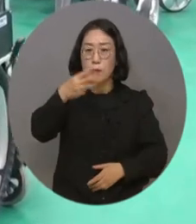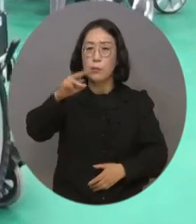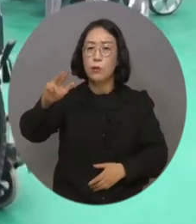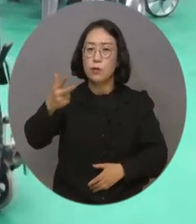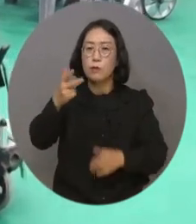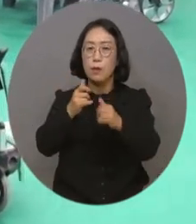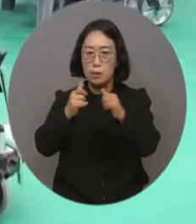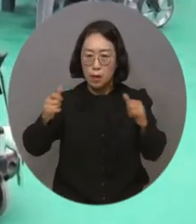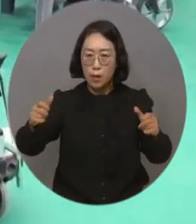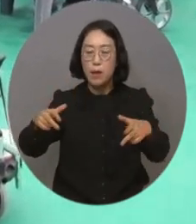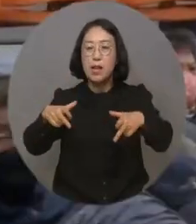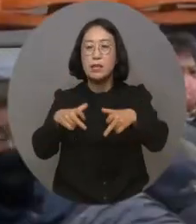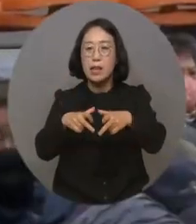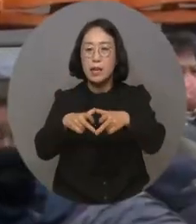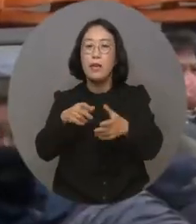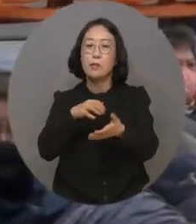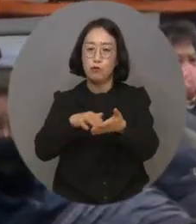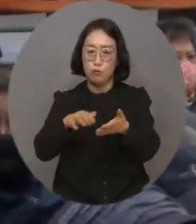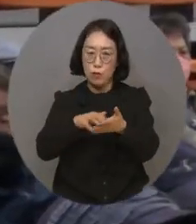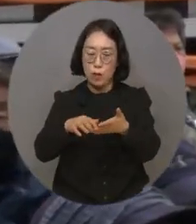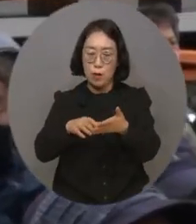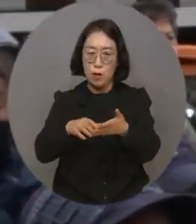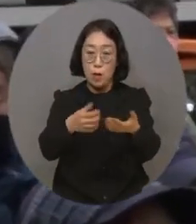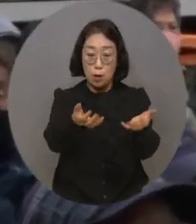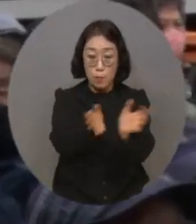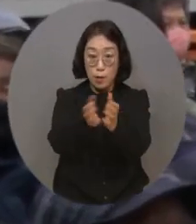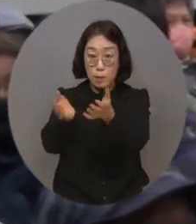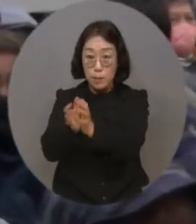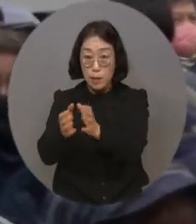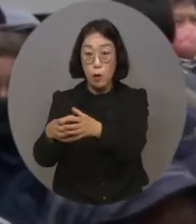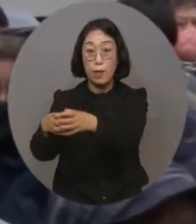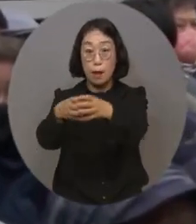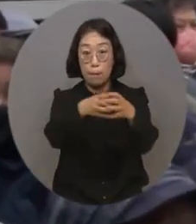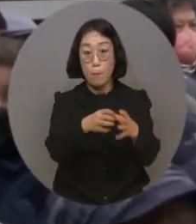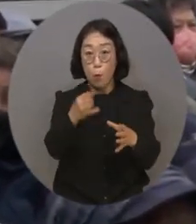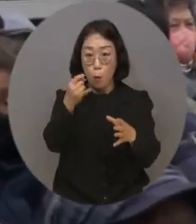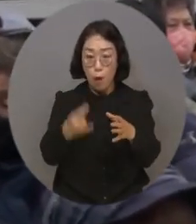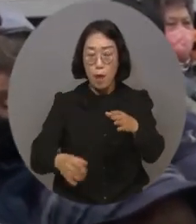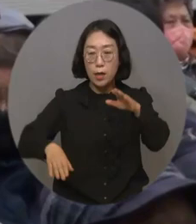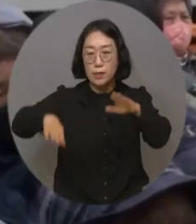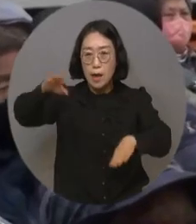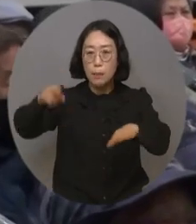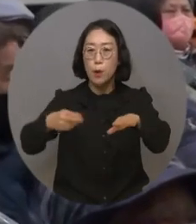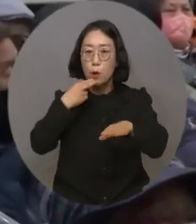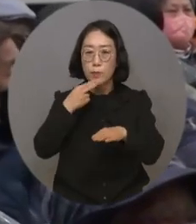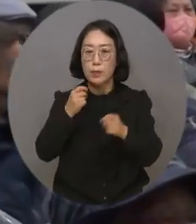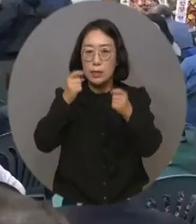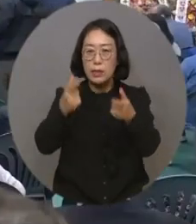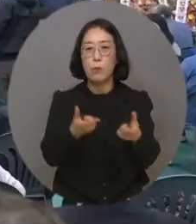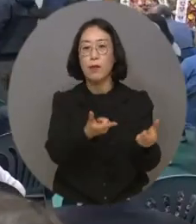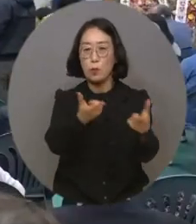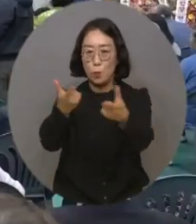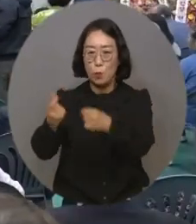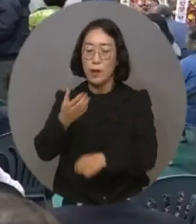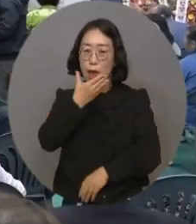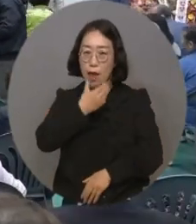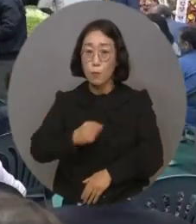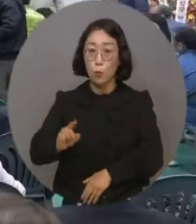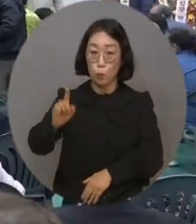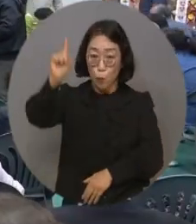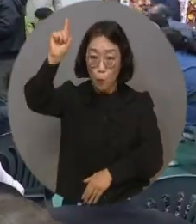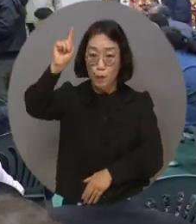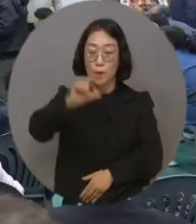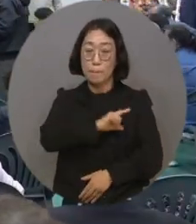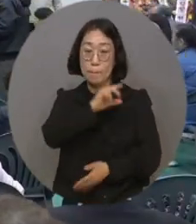장애 당사자인 연천군은 장애인 단체 총연합회와 함께 차별은 없이, 기회는 같이, 행복은 높이라는